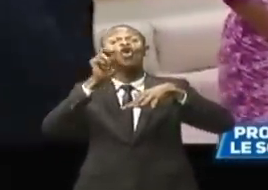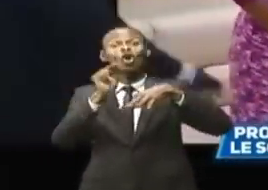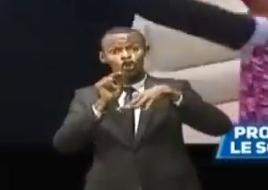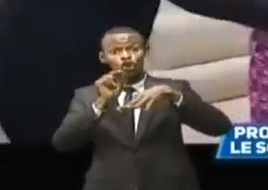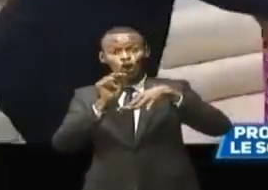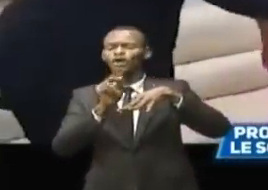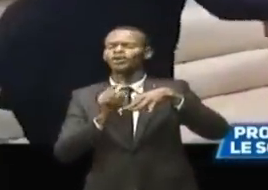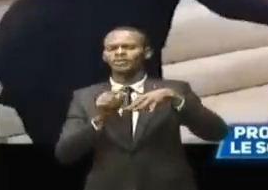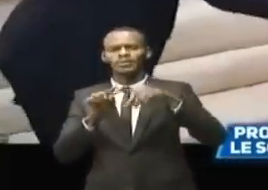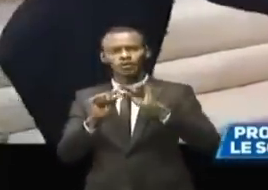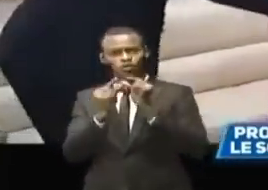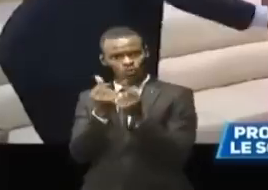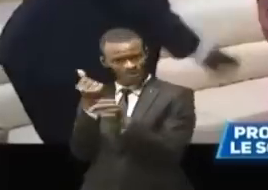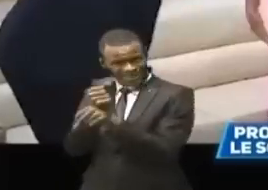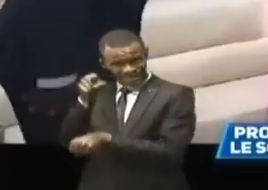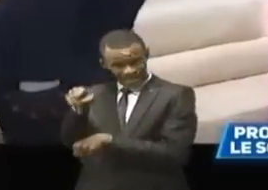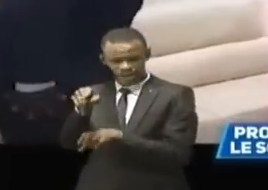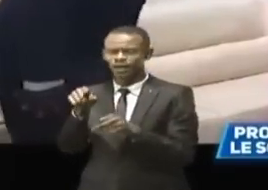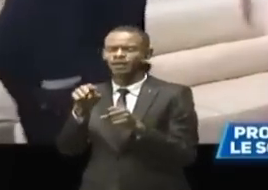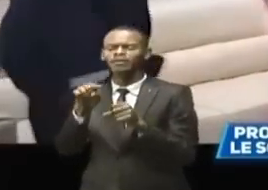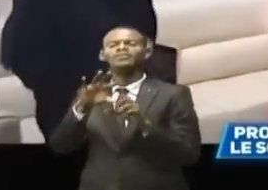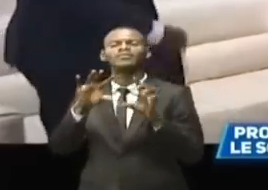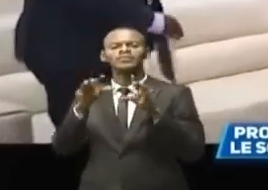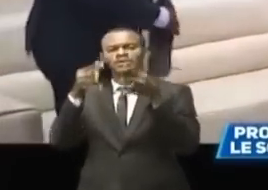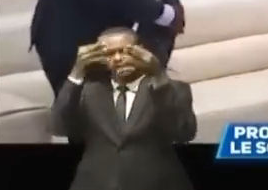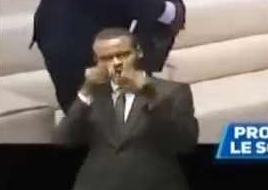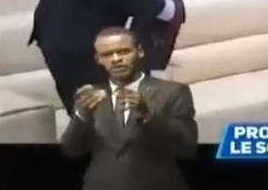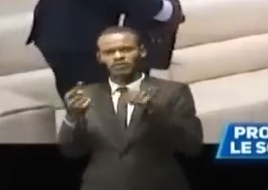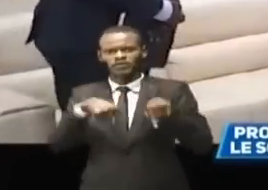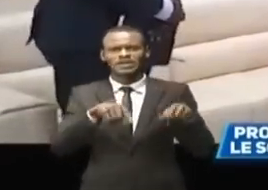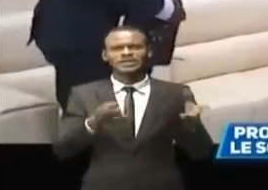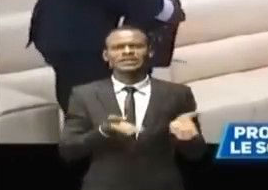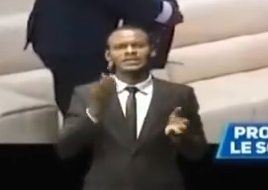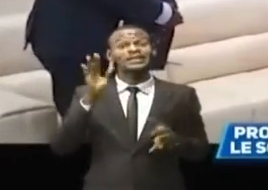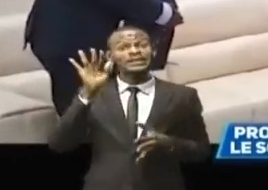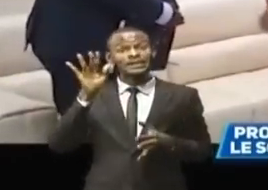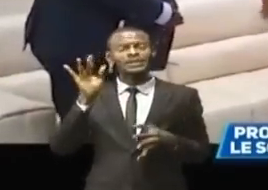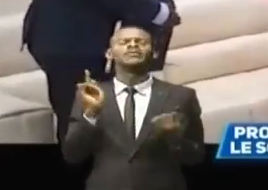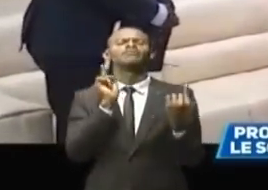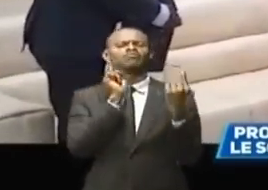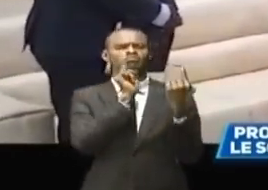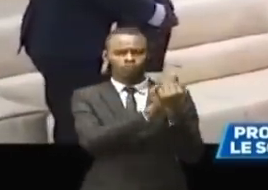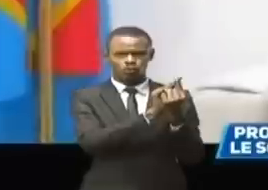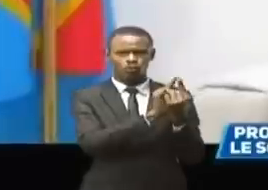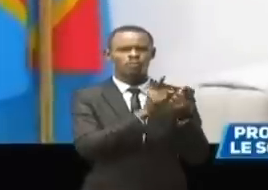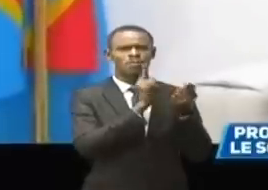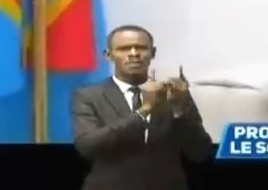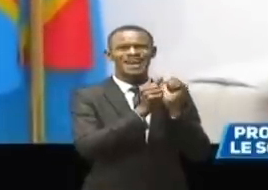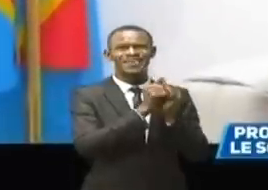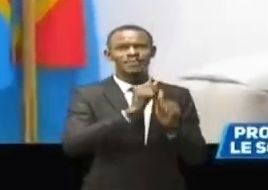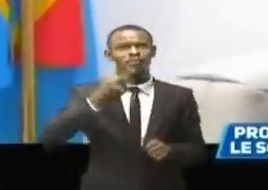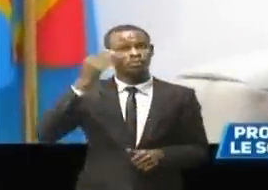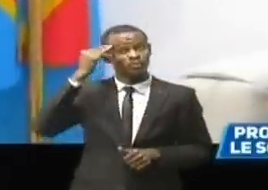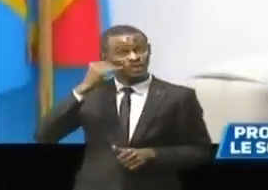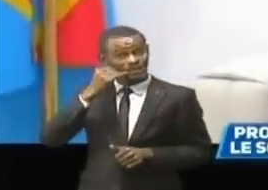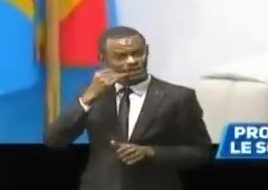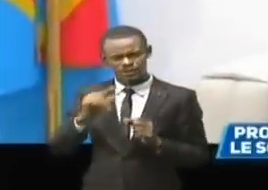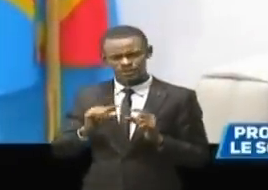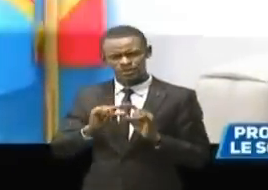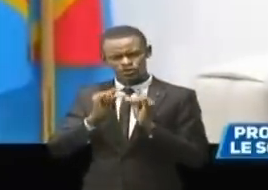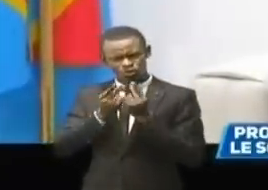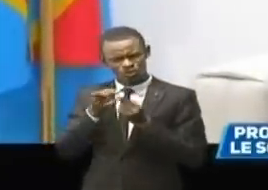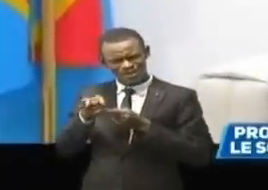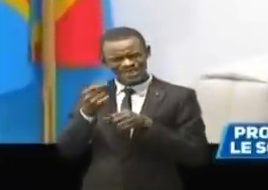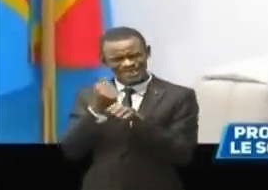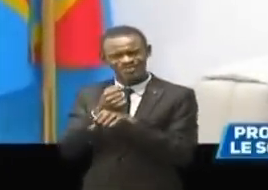ministre Jean-Michel Samalukonde Kyenge. Une délégation du parc agro-industriel de Bingila qui a fait ses preuves en la matière